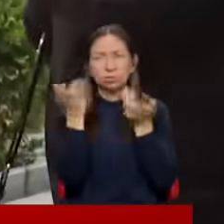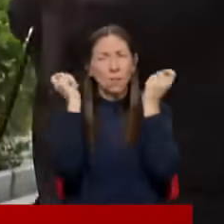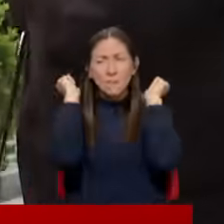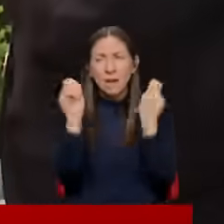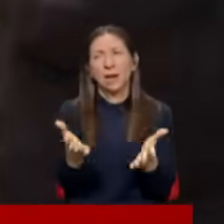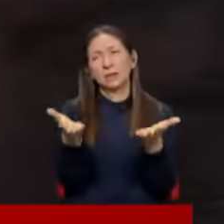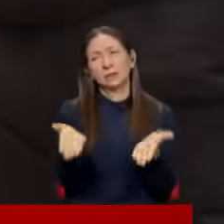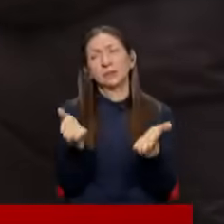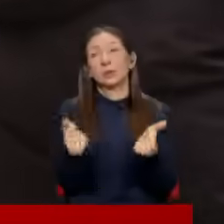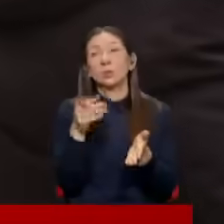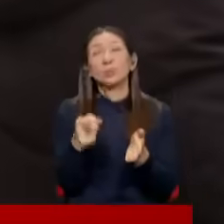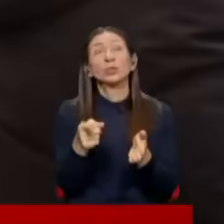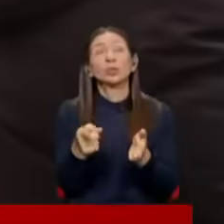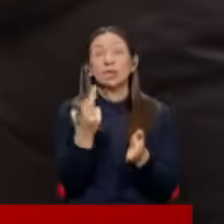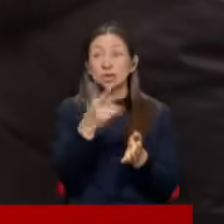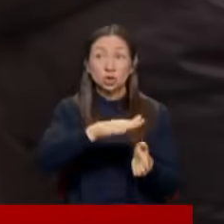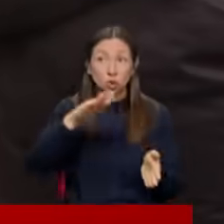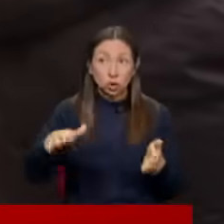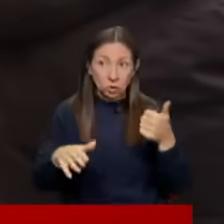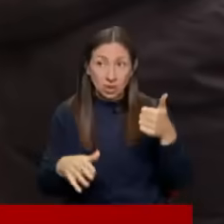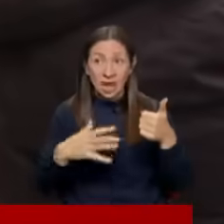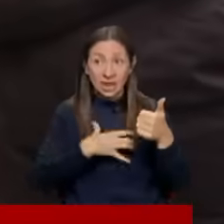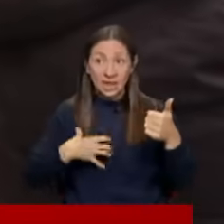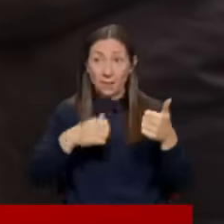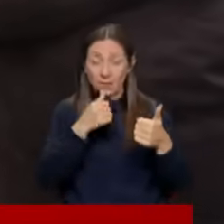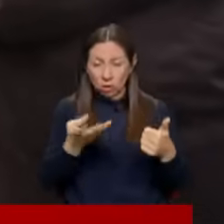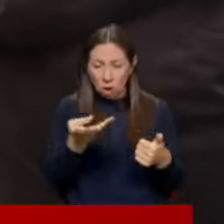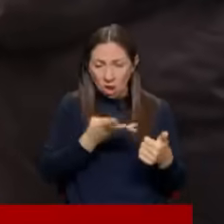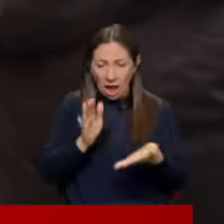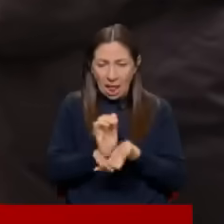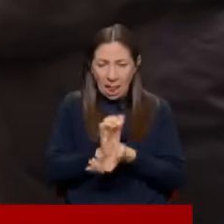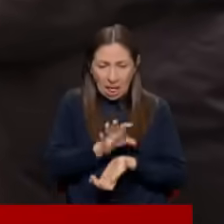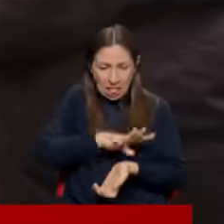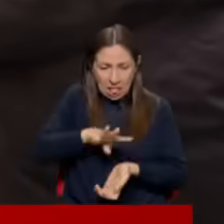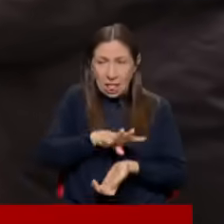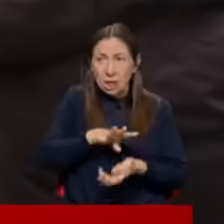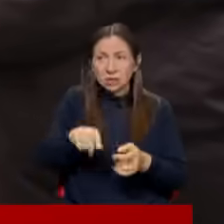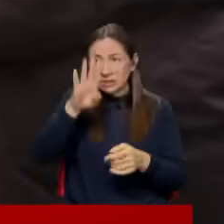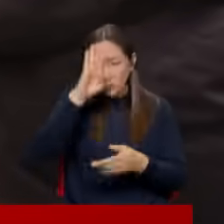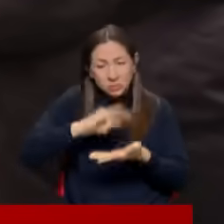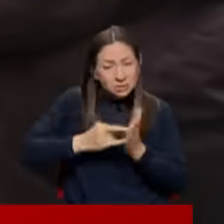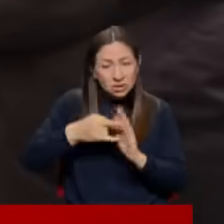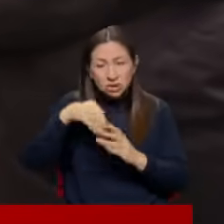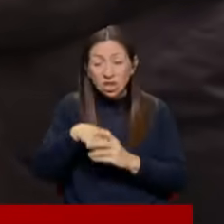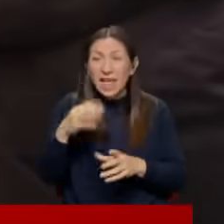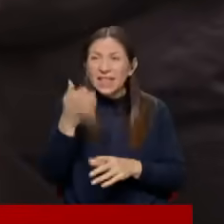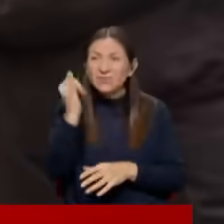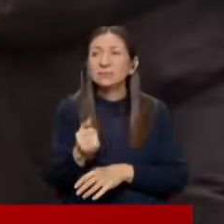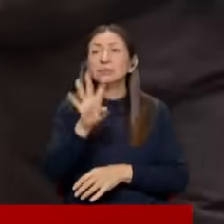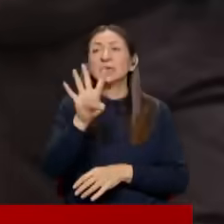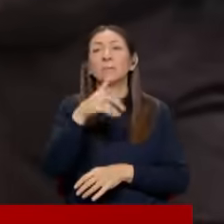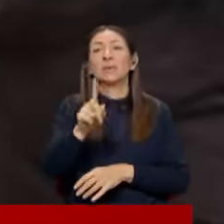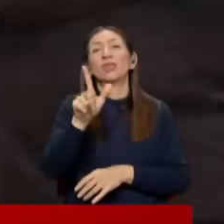pahalı. Yani bugün iki çocuk, anne baba, 4 kişilik bir ailenin İstanbul'da şu an geçinebilmesi için en az 40 bin